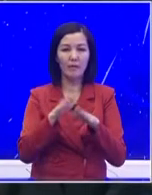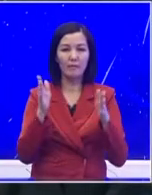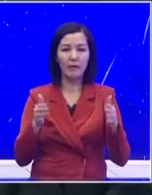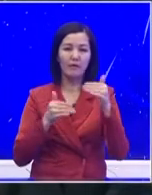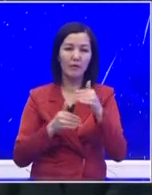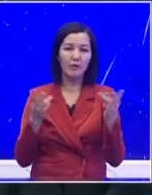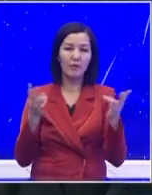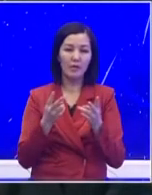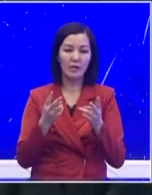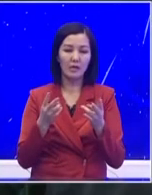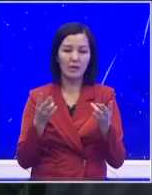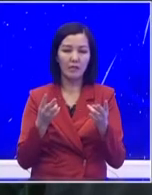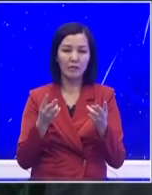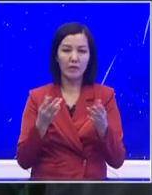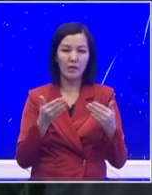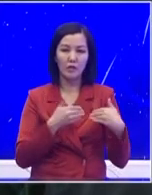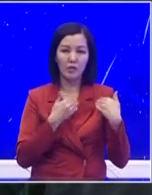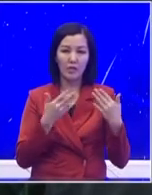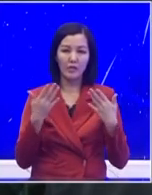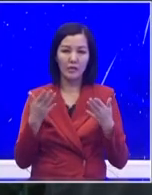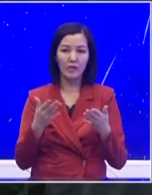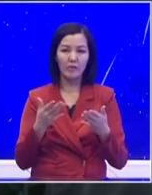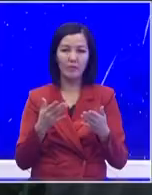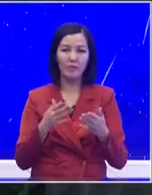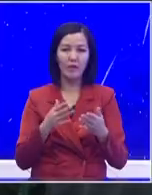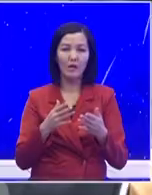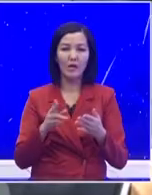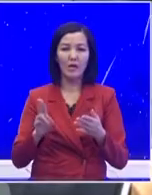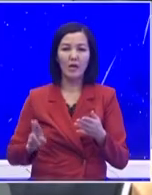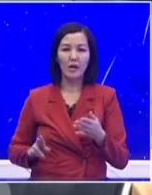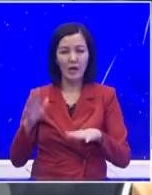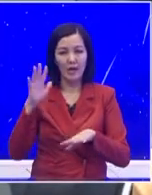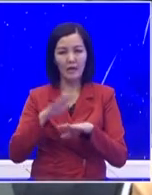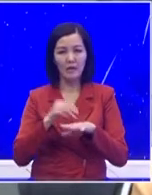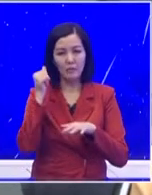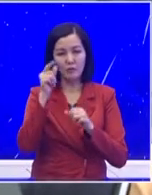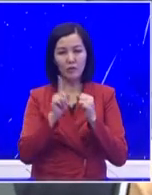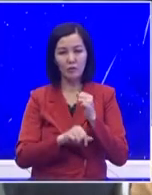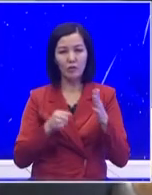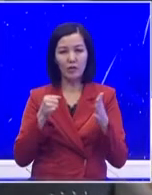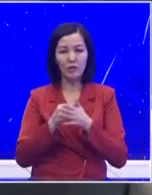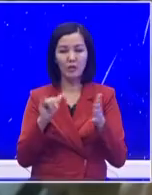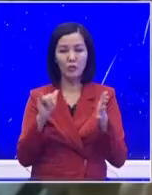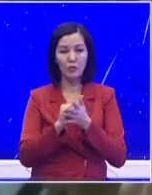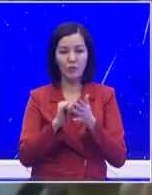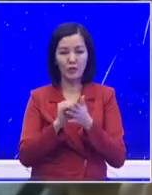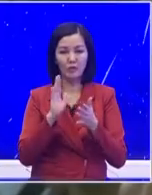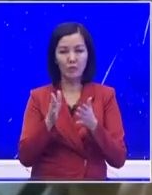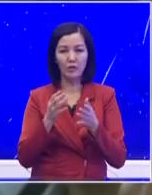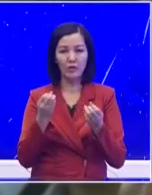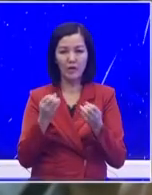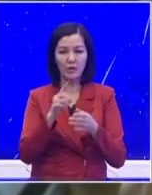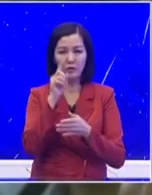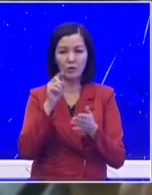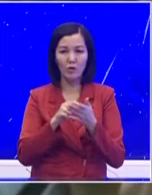заман көшінен қалмасақ деген тілектерін айтты. Оны құзырлы басшы жыл соңына дейін орындауға тырысатынын жеткізді. Ал тағы бір сауал